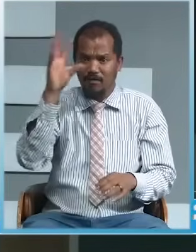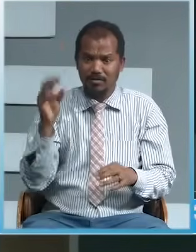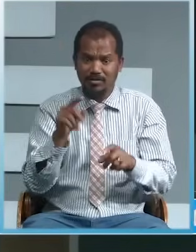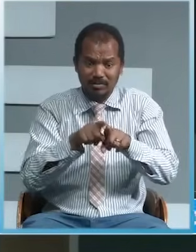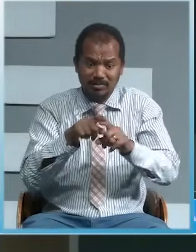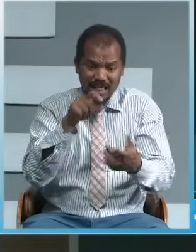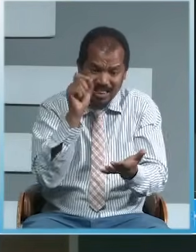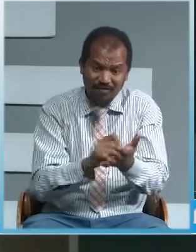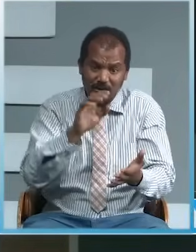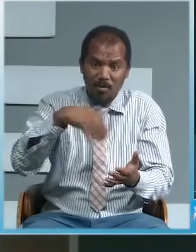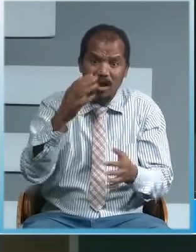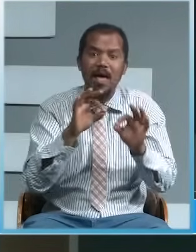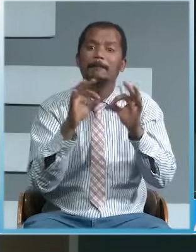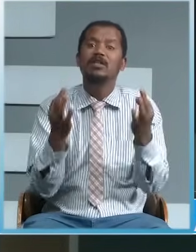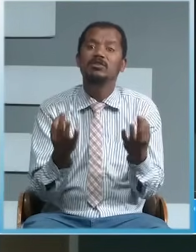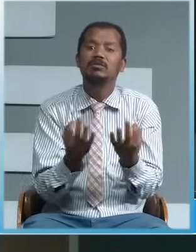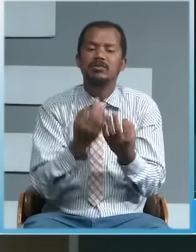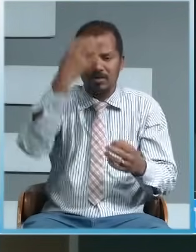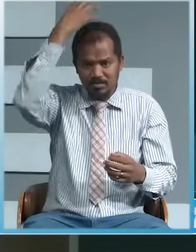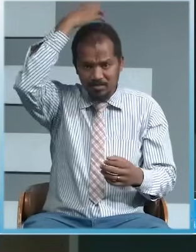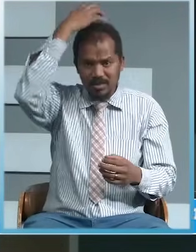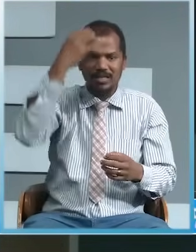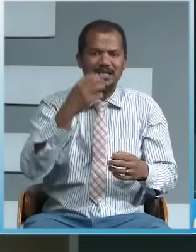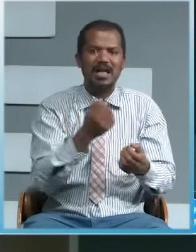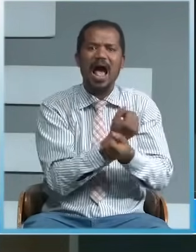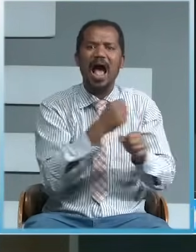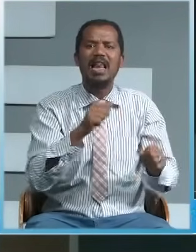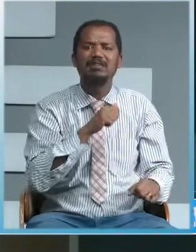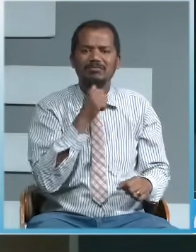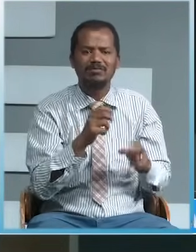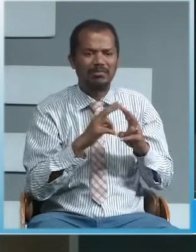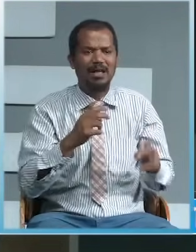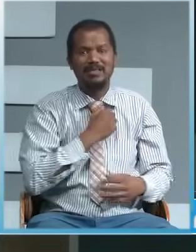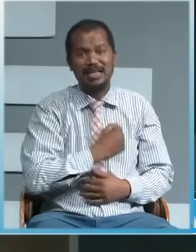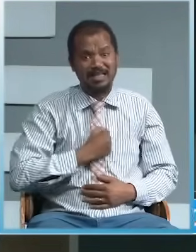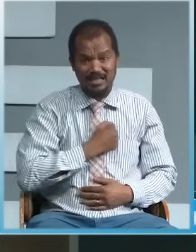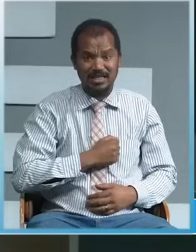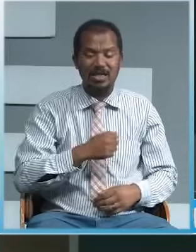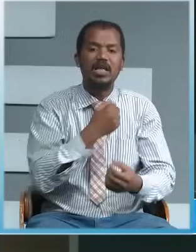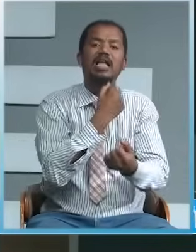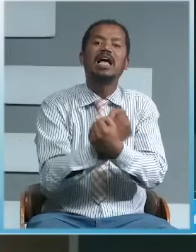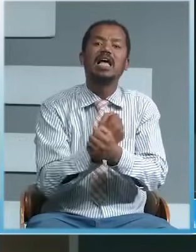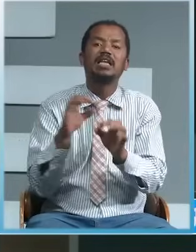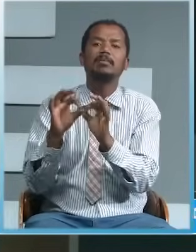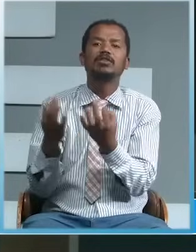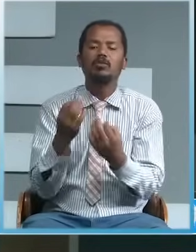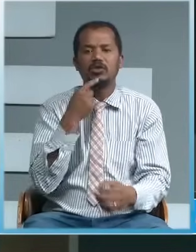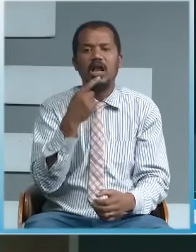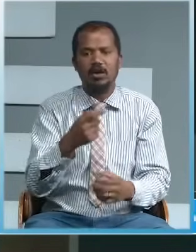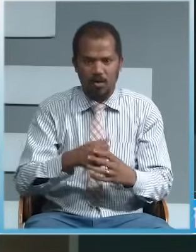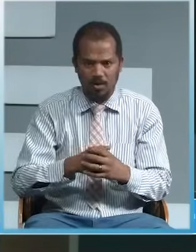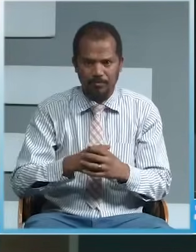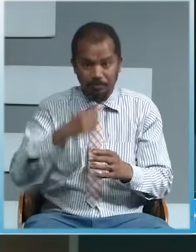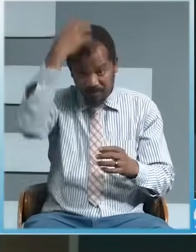وسمم من نت كتفرم أبوها لا بيتسبو تشاتشون منجست على مصفتاتو انداس الزناتشوم يا تساري بيتسبو